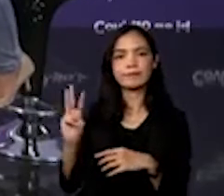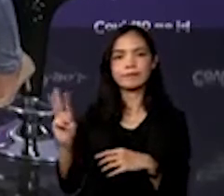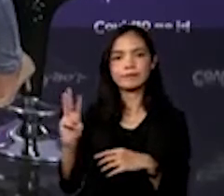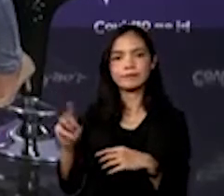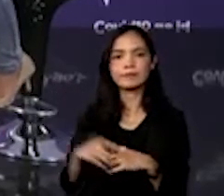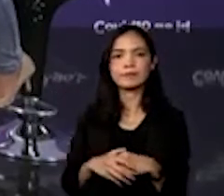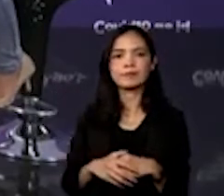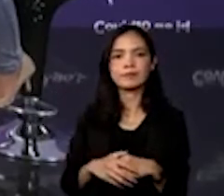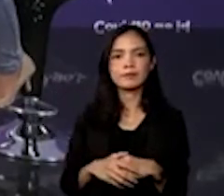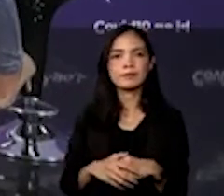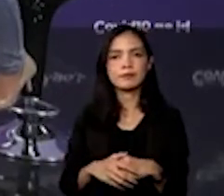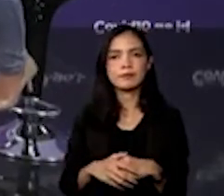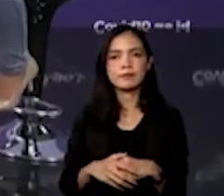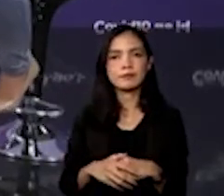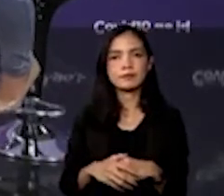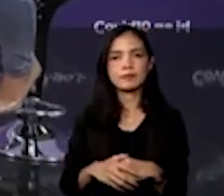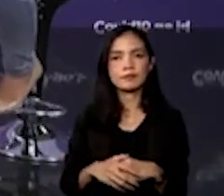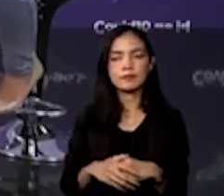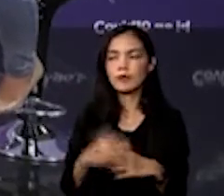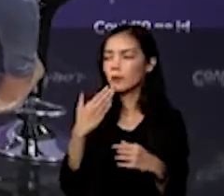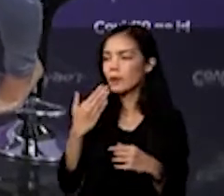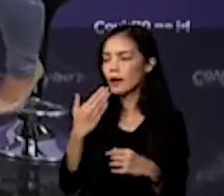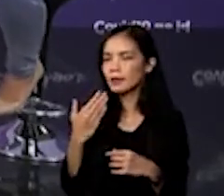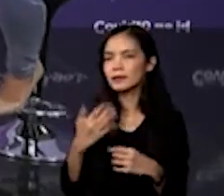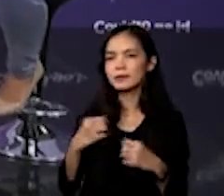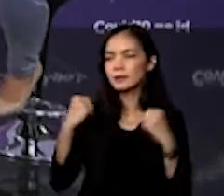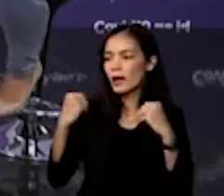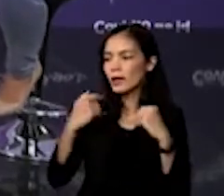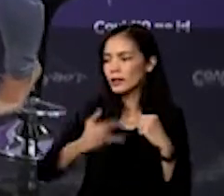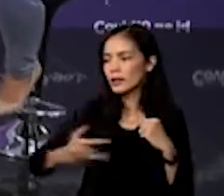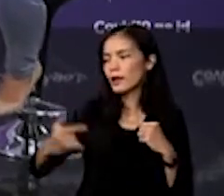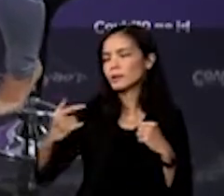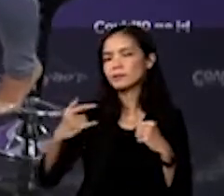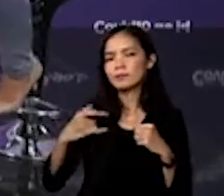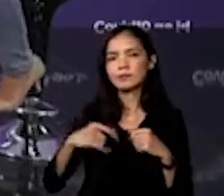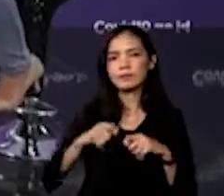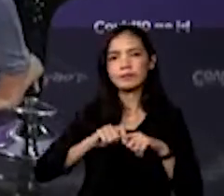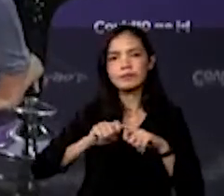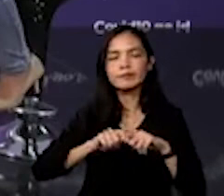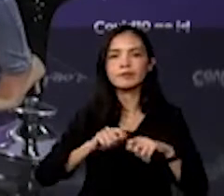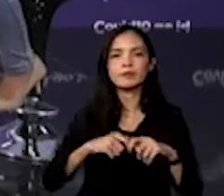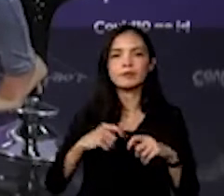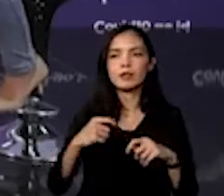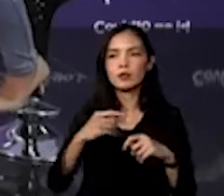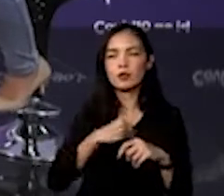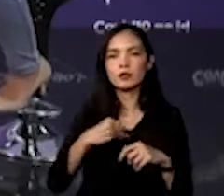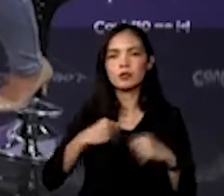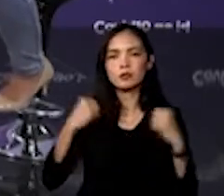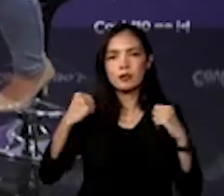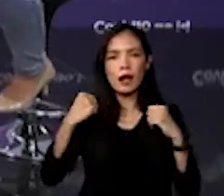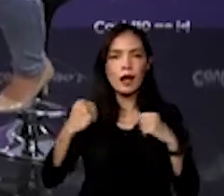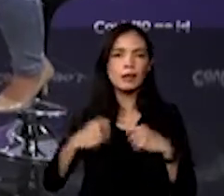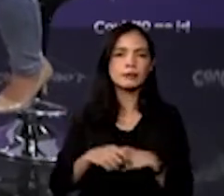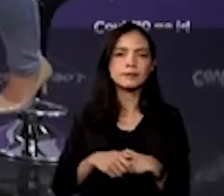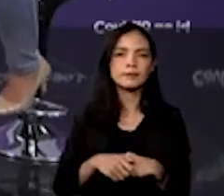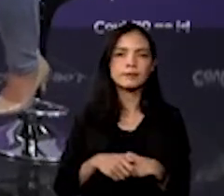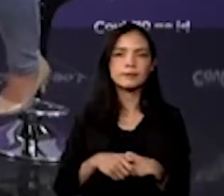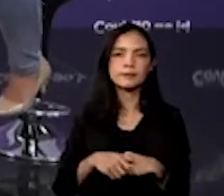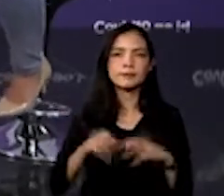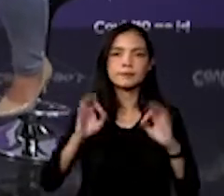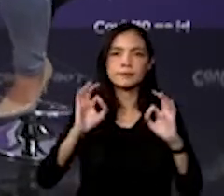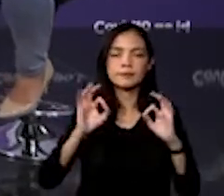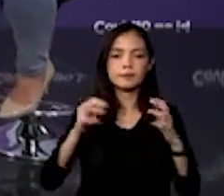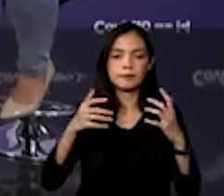Maulana Danis Terima kasih banyak tetap semangat berkreasi dokter juga tetap semangat dan sehat selalu oke Oleh karena itu